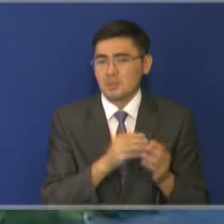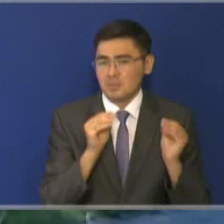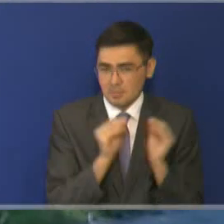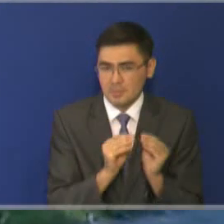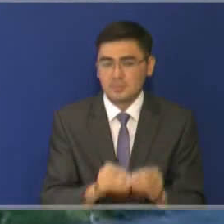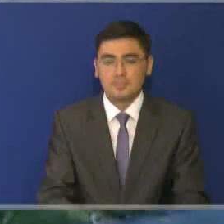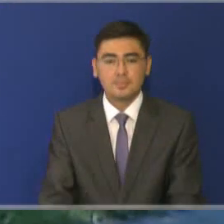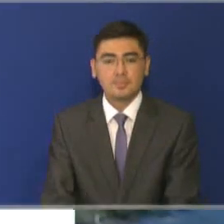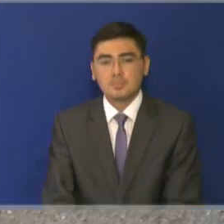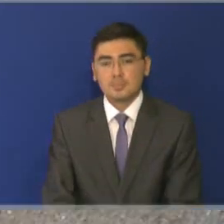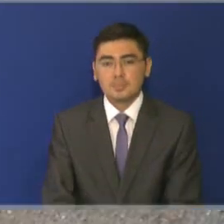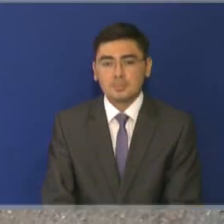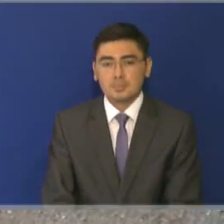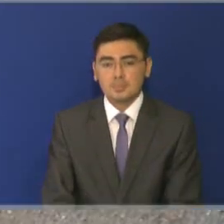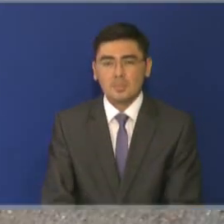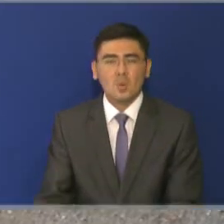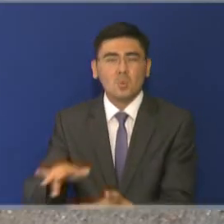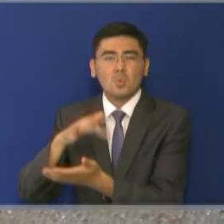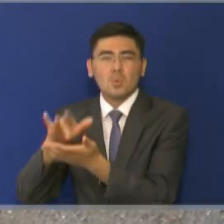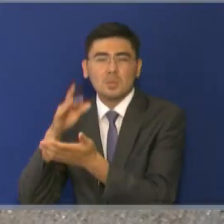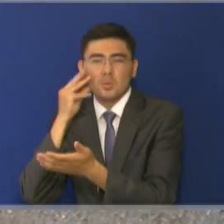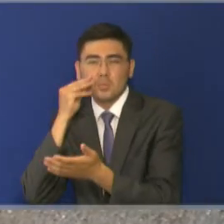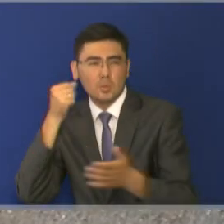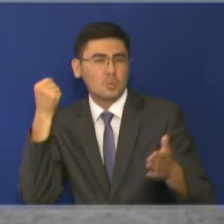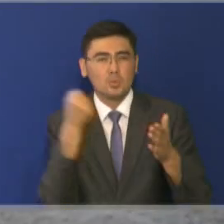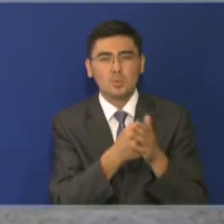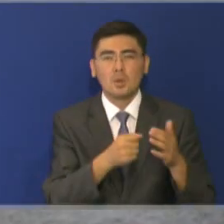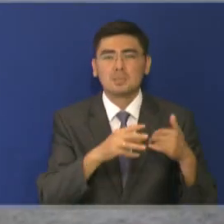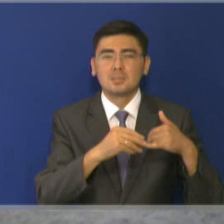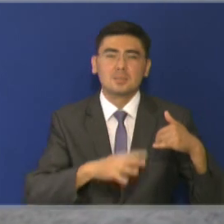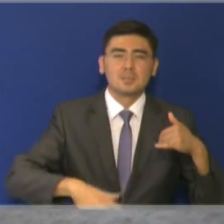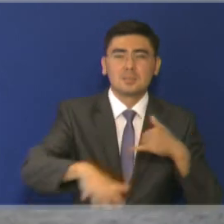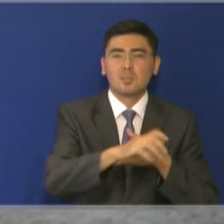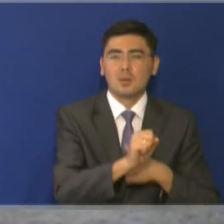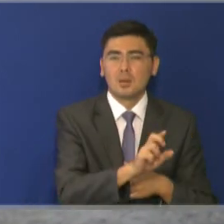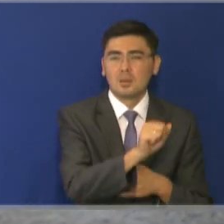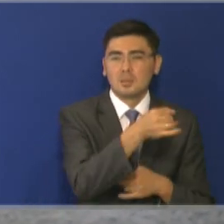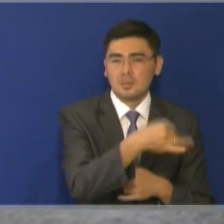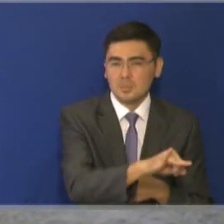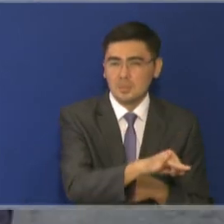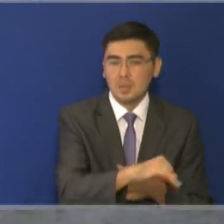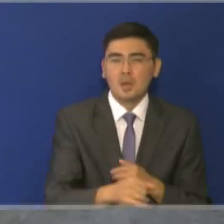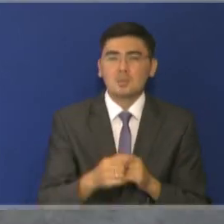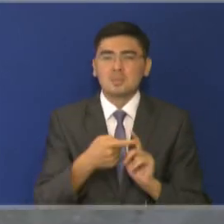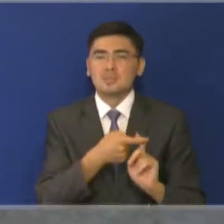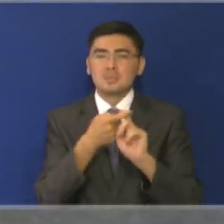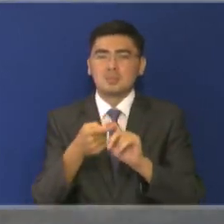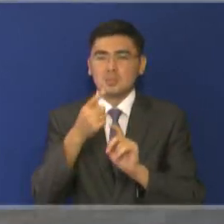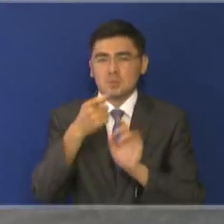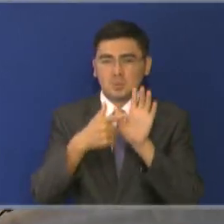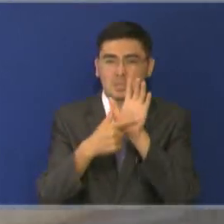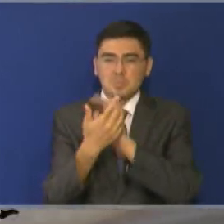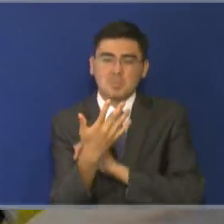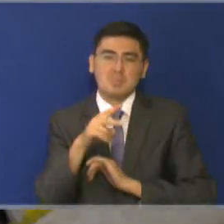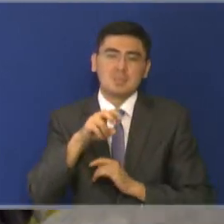Ерлан Сарманов. Алматыдан Абай еліне дейін. Ұлы ойшыл Хәкім Абайдың 175 жылдық мерейтойына